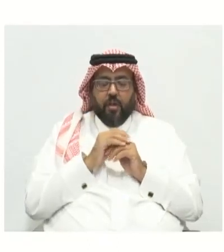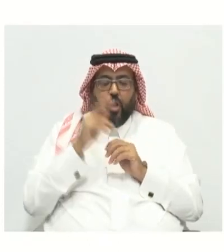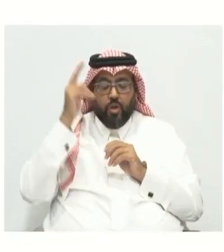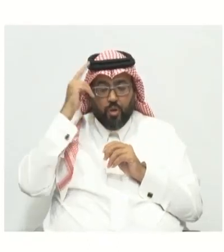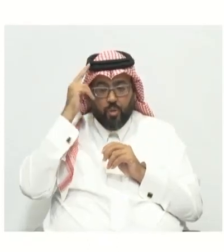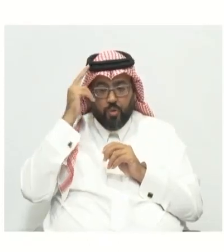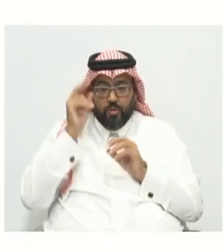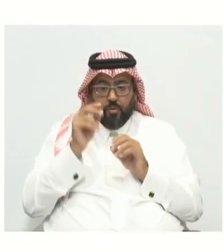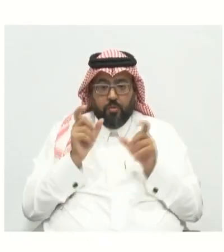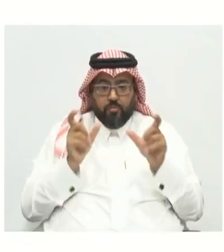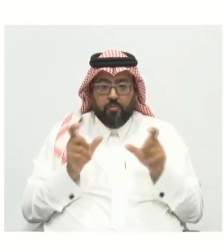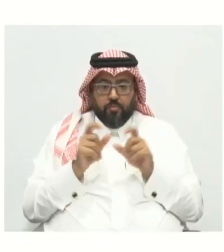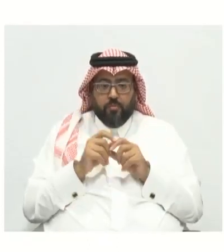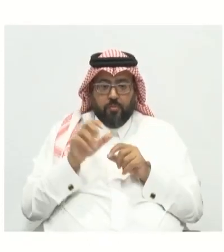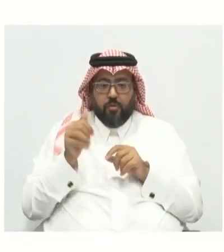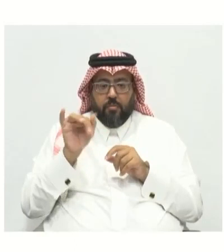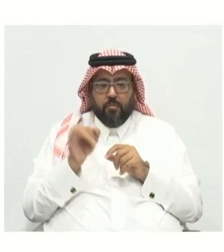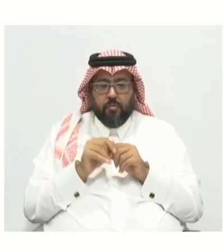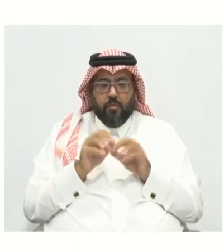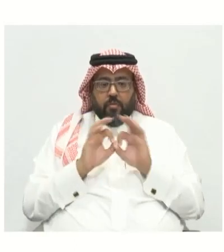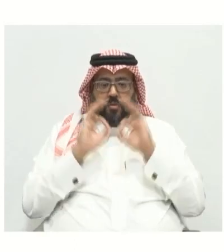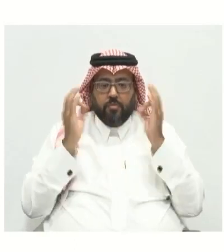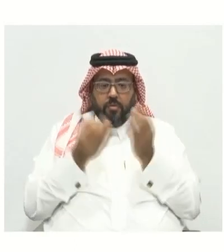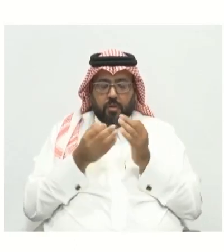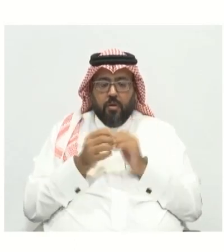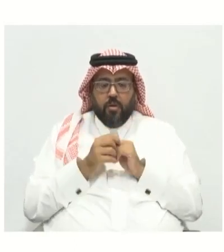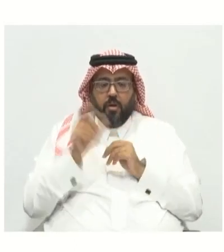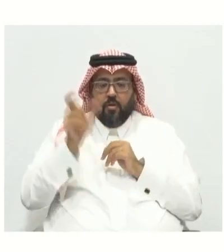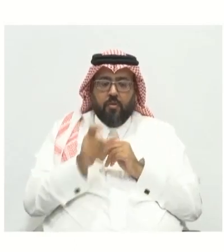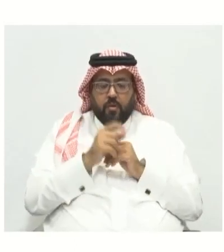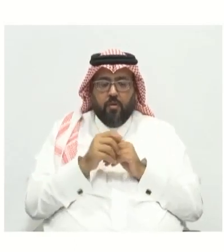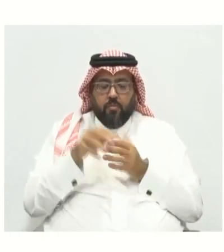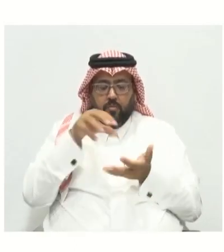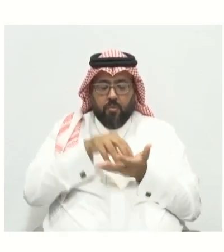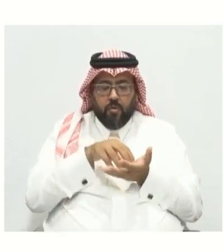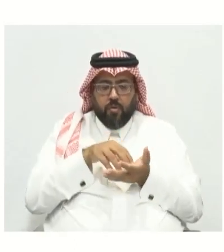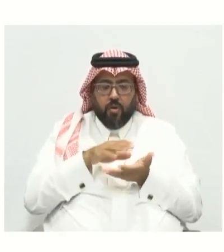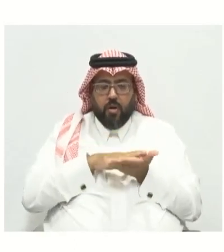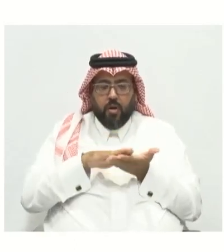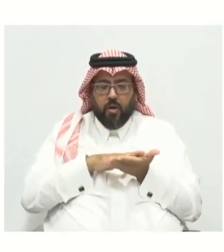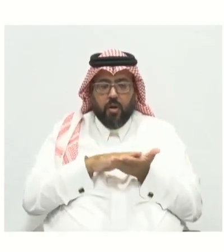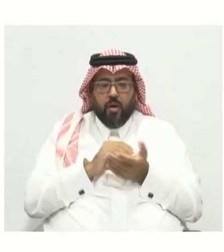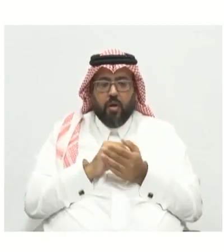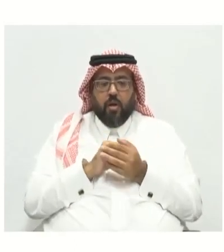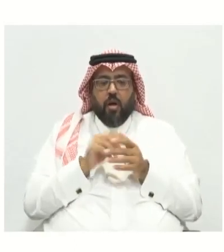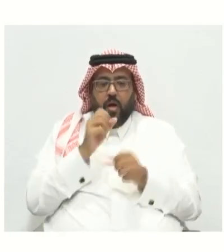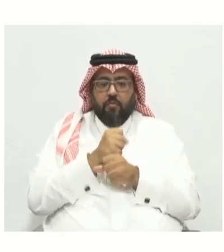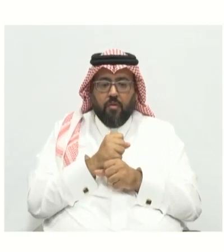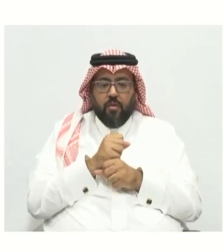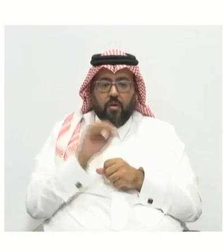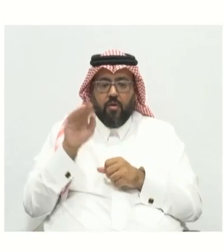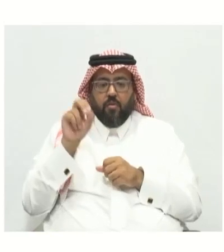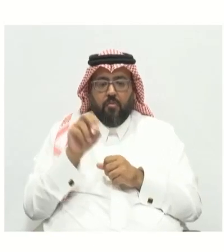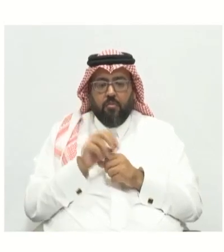الحمايه والامن لجميع مواطنيها والمقيمين على ارضها وتحفظ حقوقهم المتعلقه بما يلي